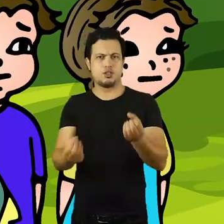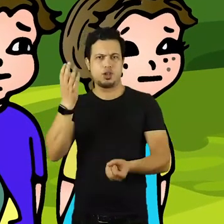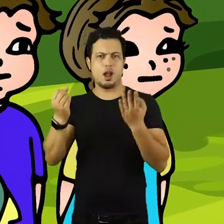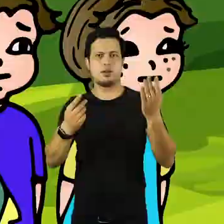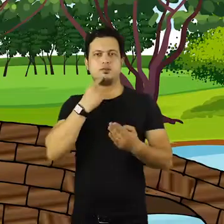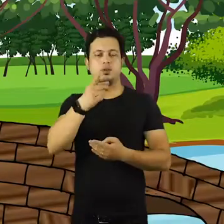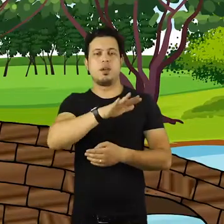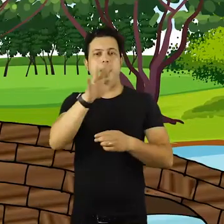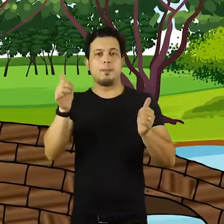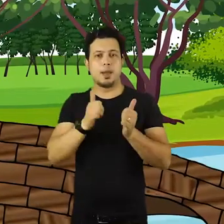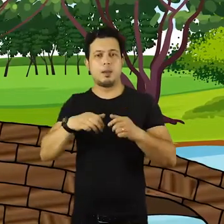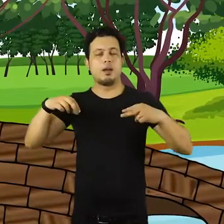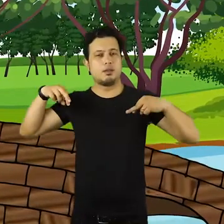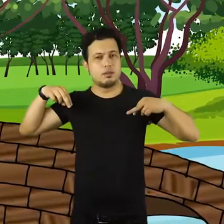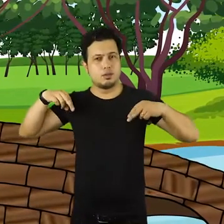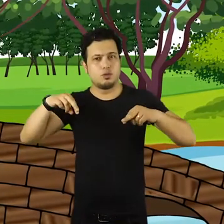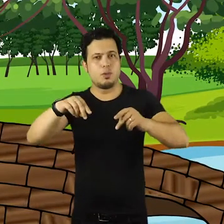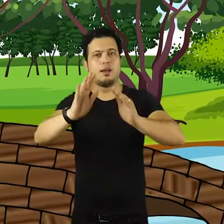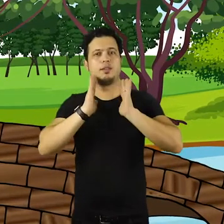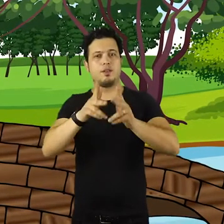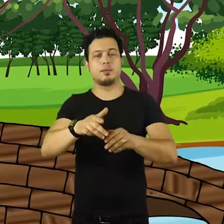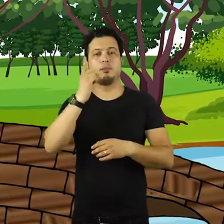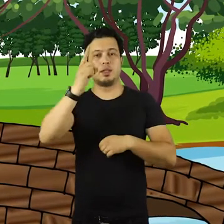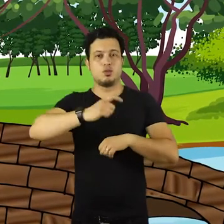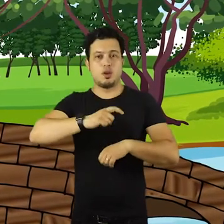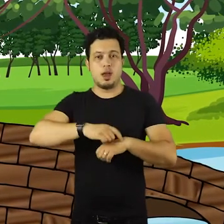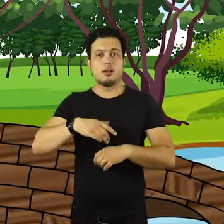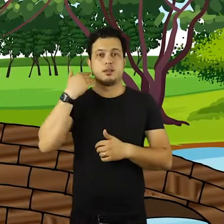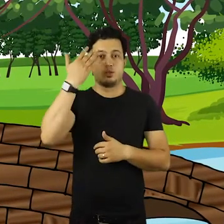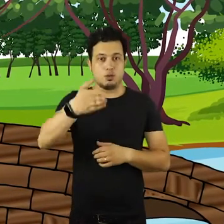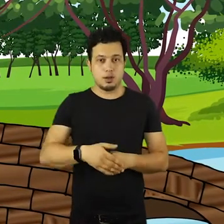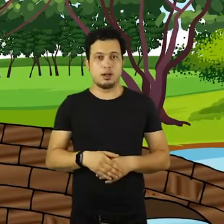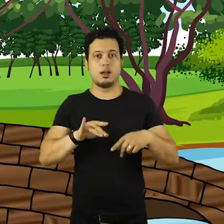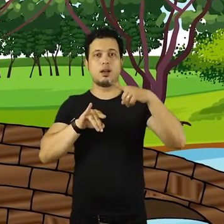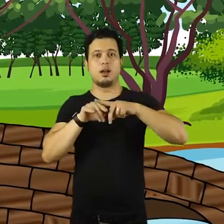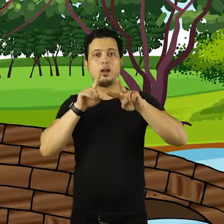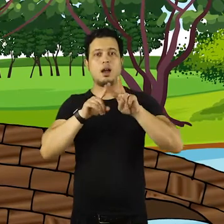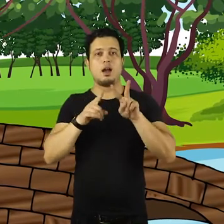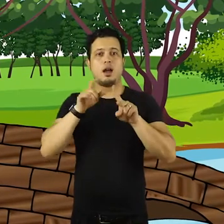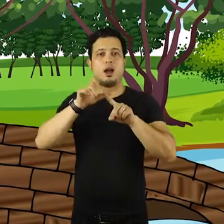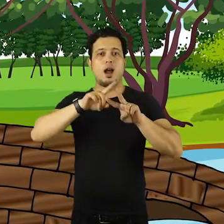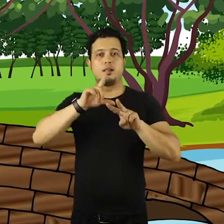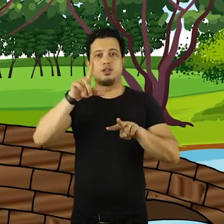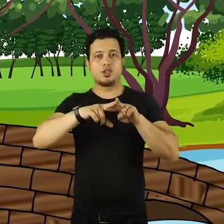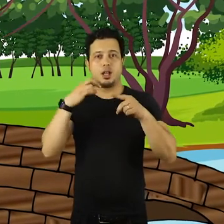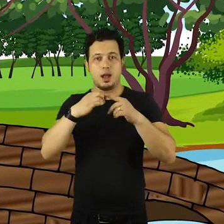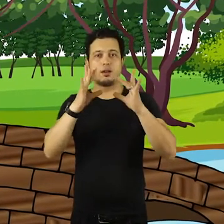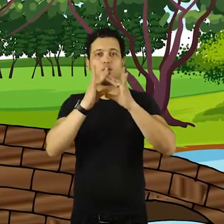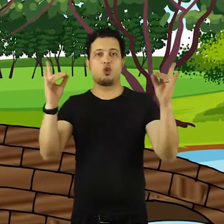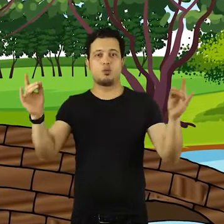çıkar. Yürümeye devam ettiler. Bir süre sonra yürüyerek Hançalar Köprüsü'ne